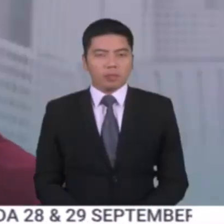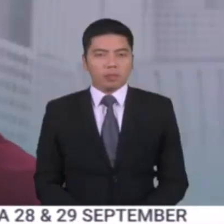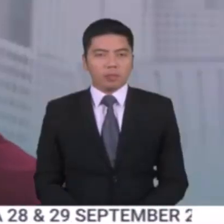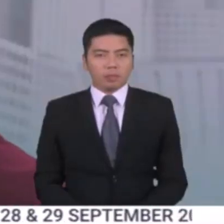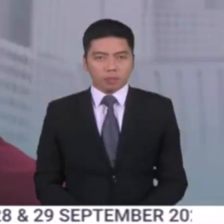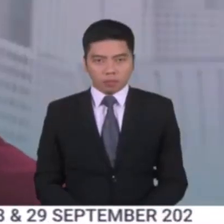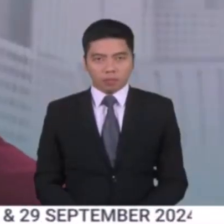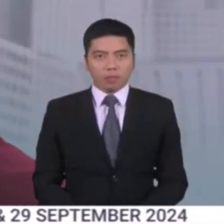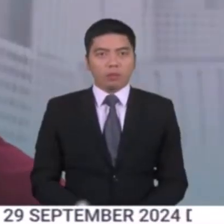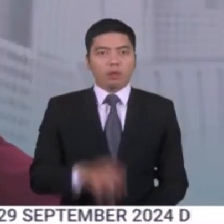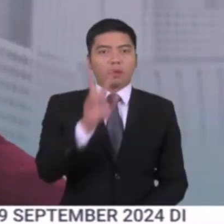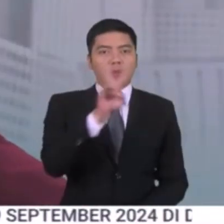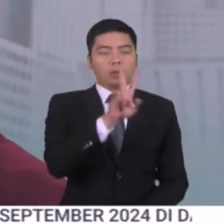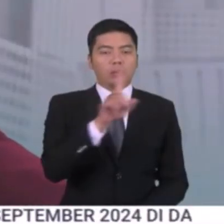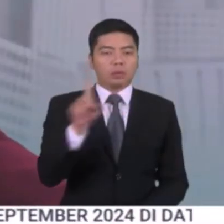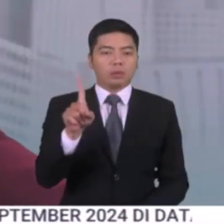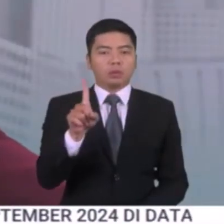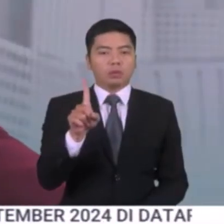Ya,